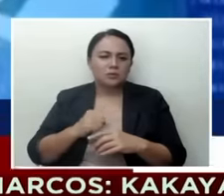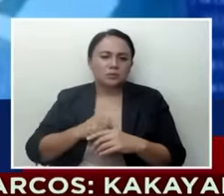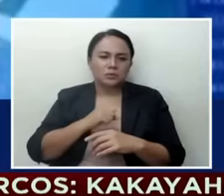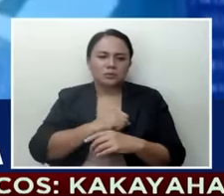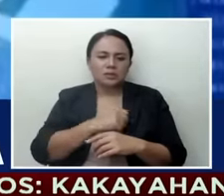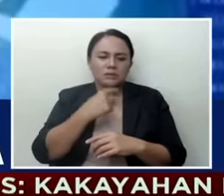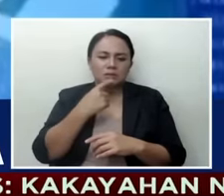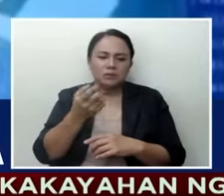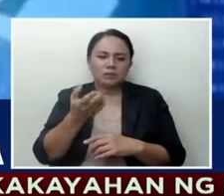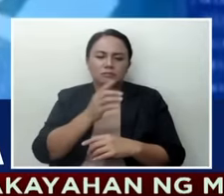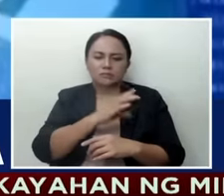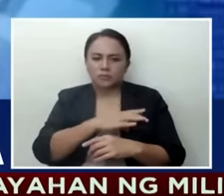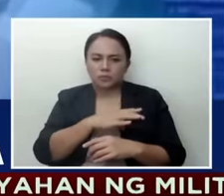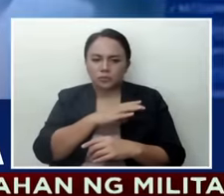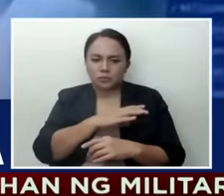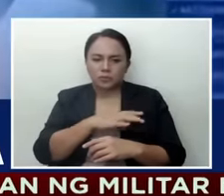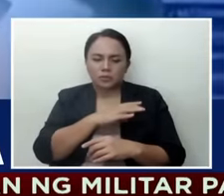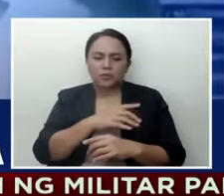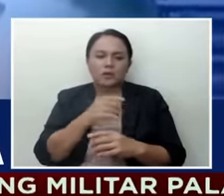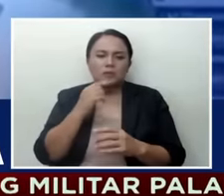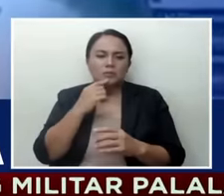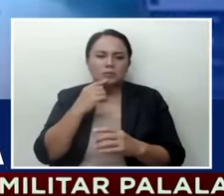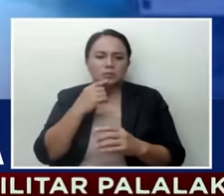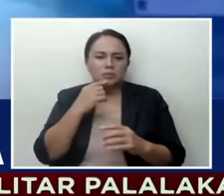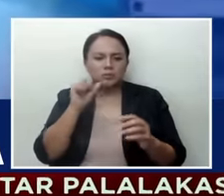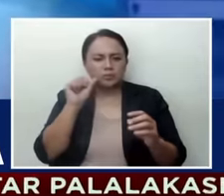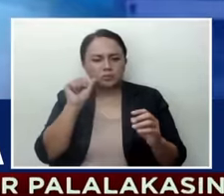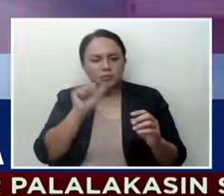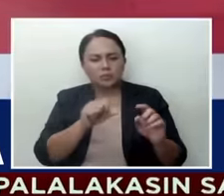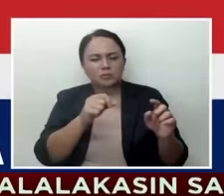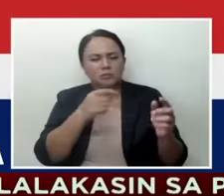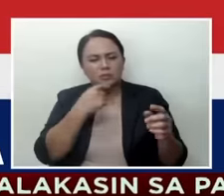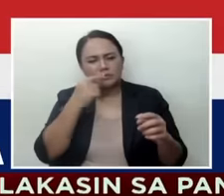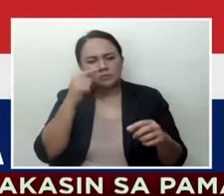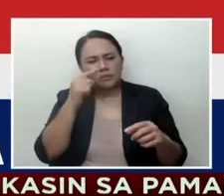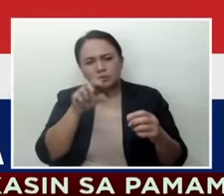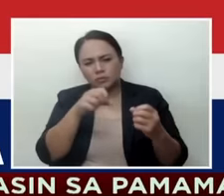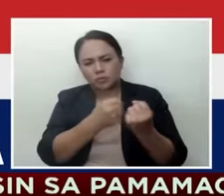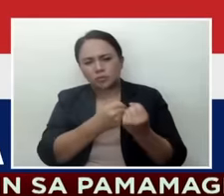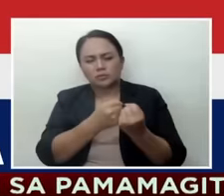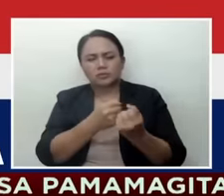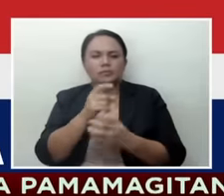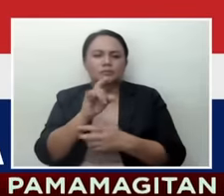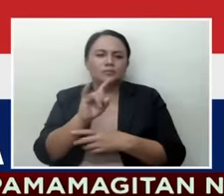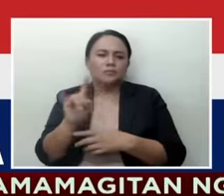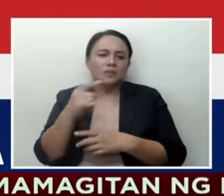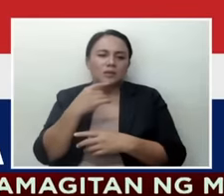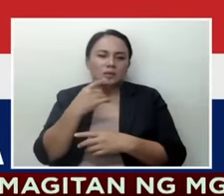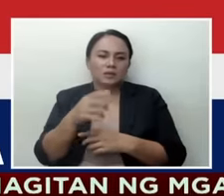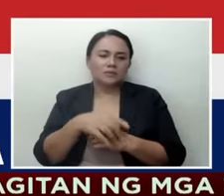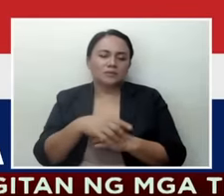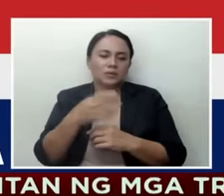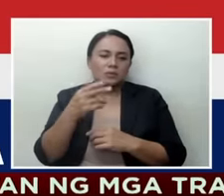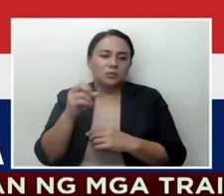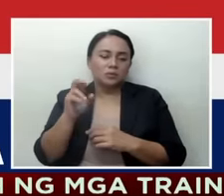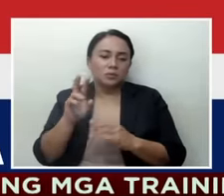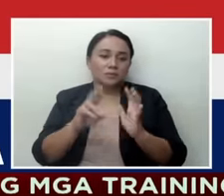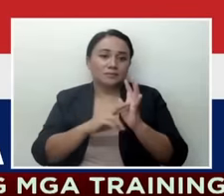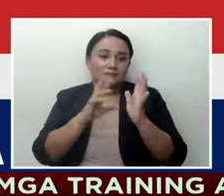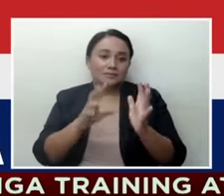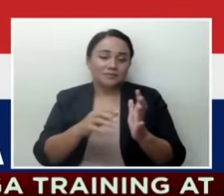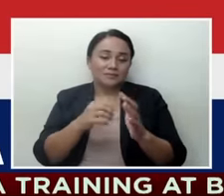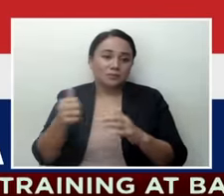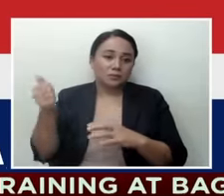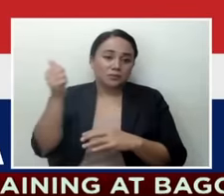naman ng pakikiramay, pagkundina at suporta sa mga mamamahayag. Mensahe naman ni House Speaker Martin Romualdez sa mga miyembro ng media